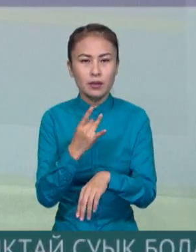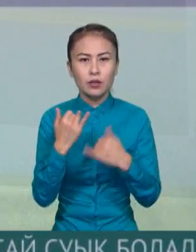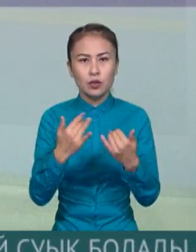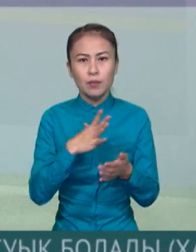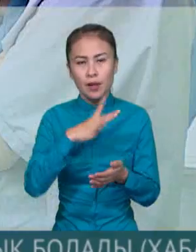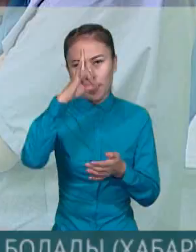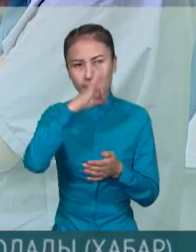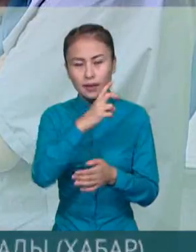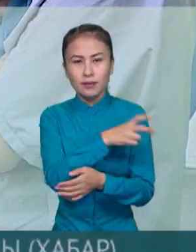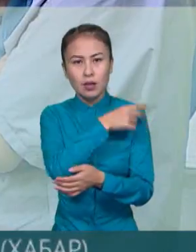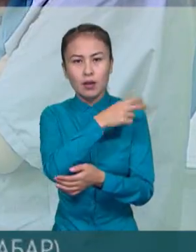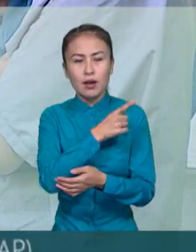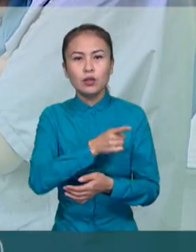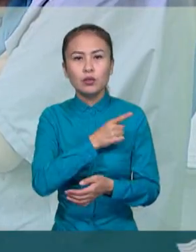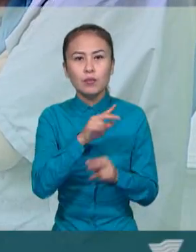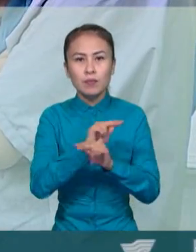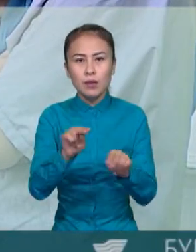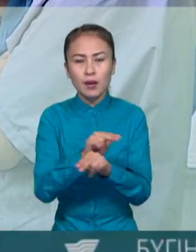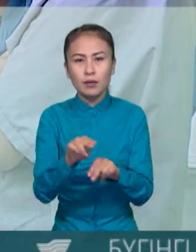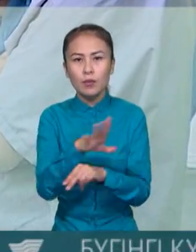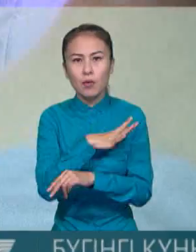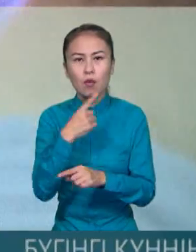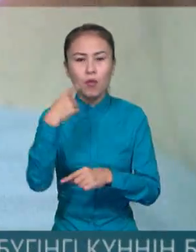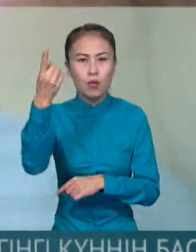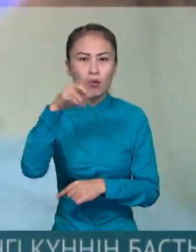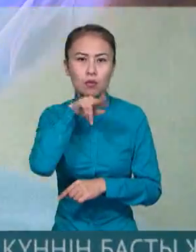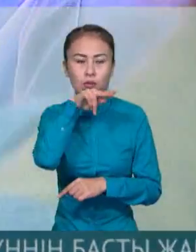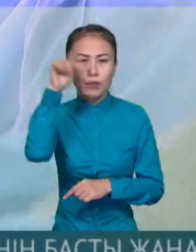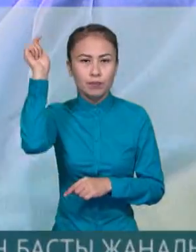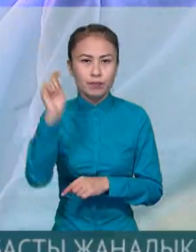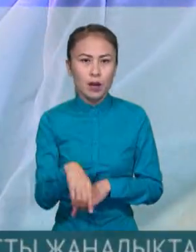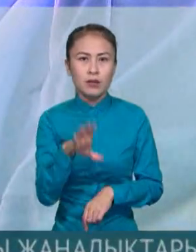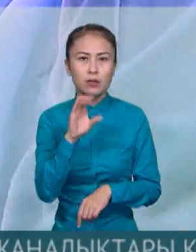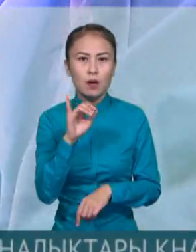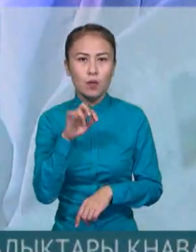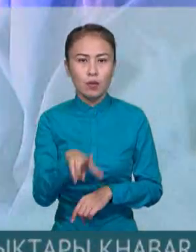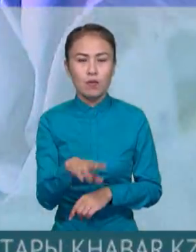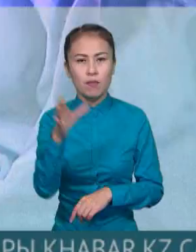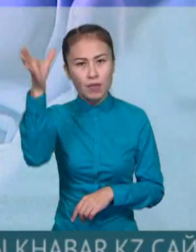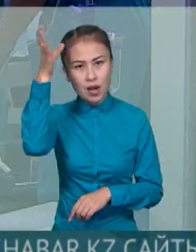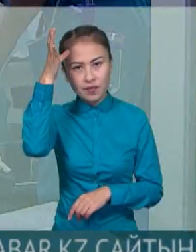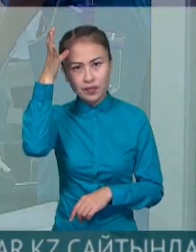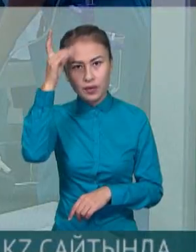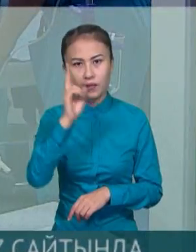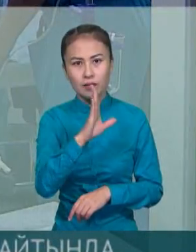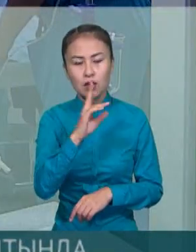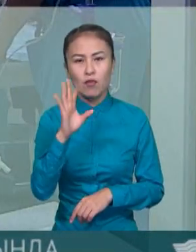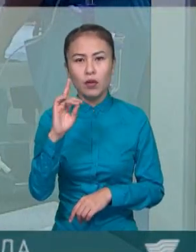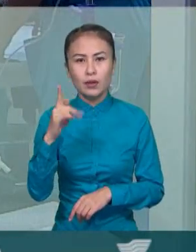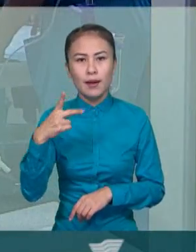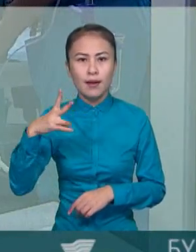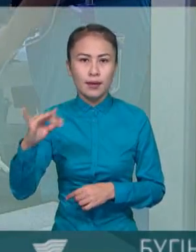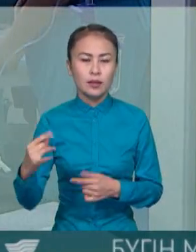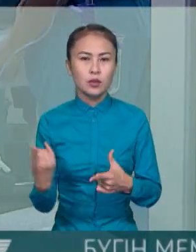Қазақстандық дәрігерлерге шеберлік сағатын өткізу үшін сонау Оңтүстік Кореядан Сеул ұлттық университетінің профессоры Кванг Вунг Ли